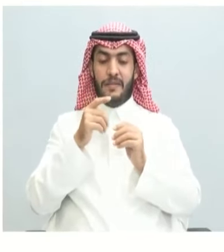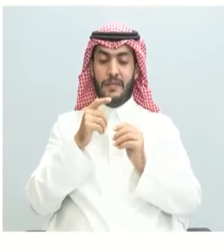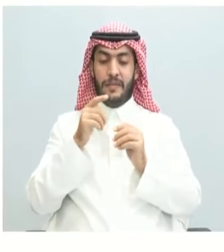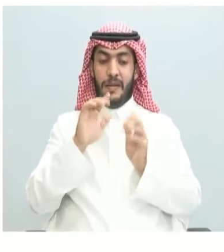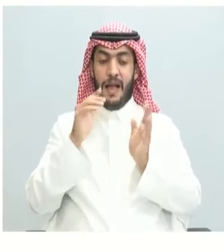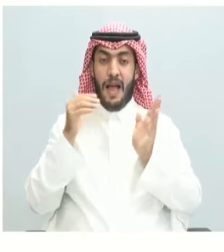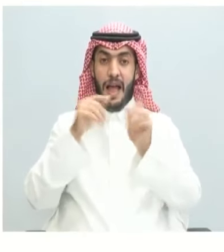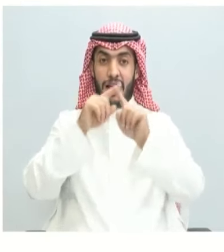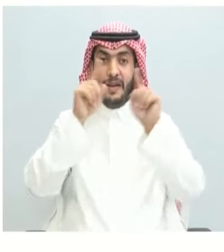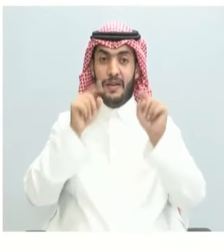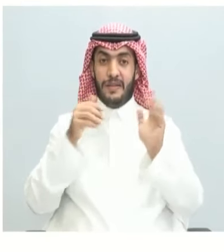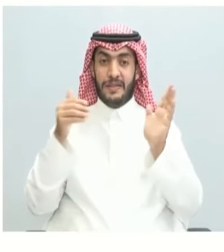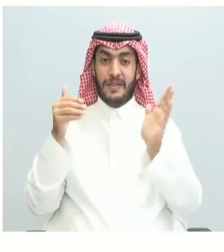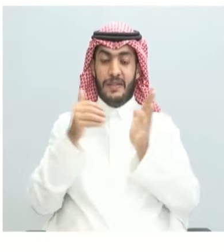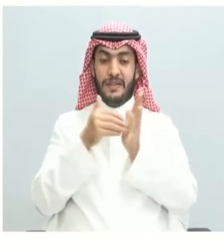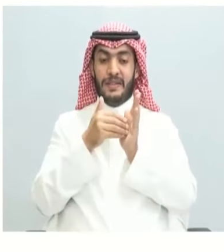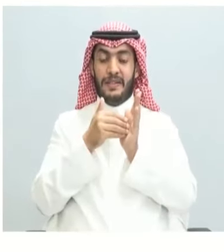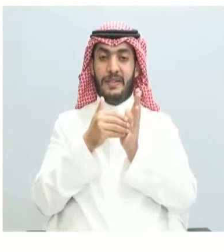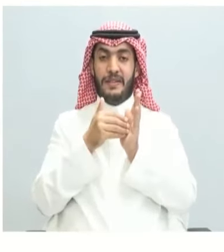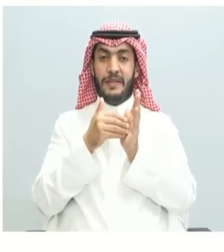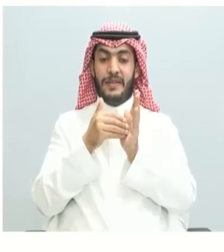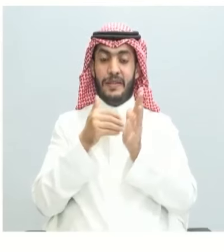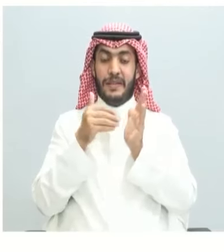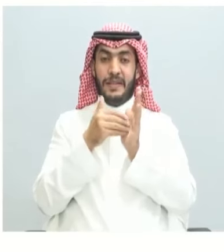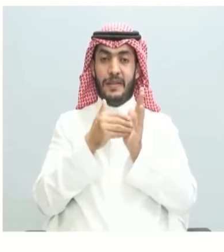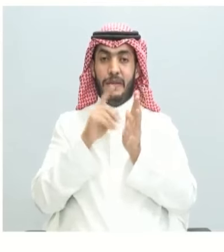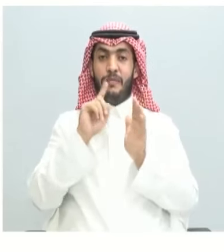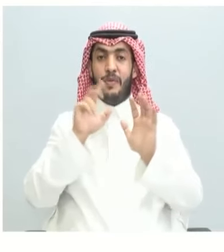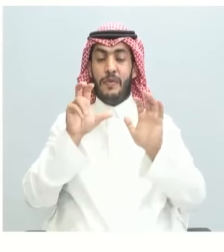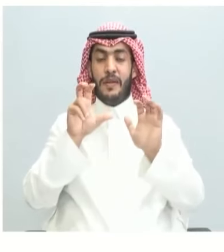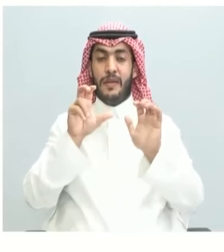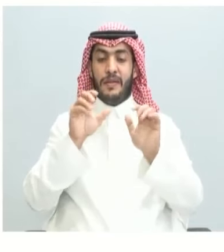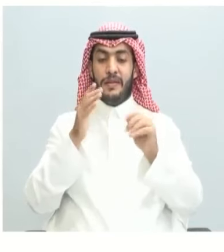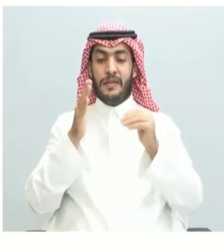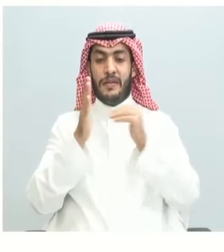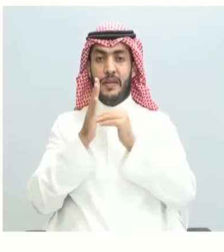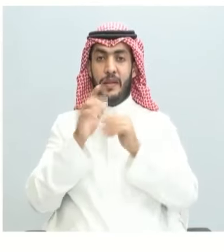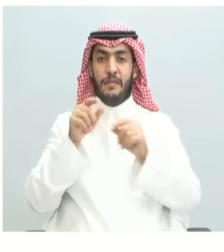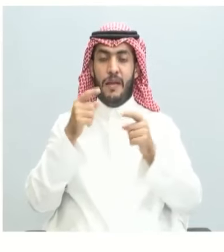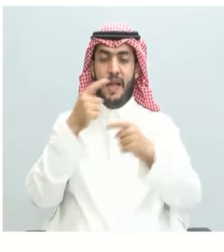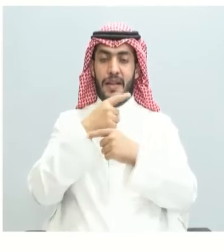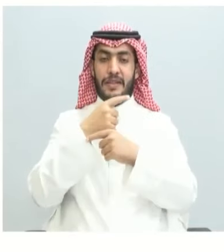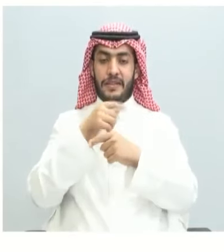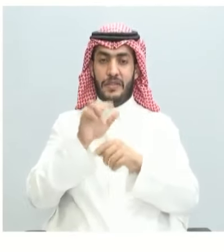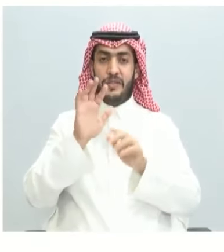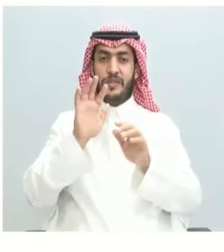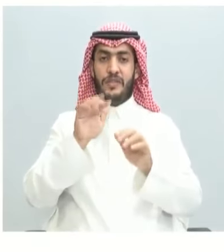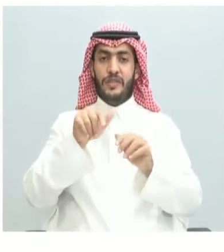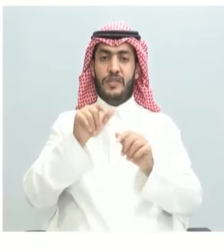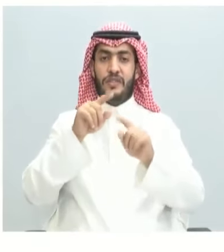الى حدود الشاشه سيعكس اتجاهه بز يه 180 ويتجه الى الاتجاه المعاكس للشاشه